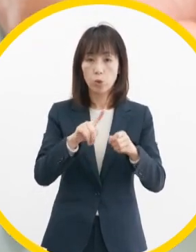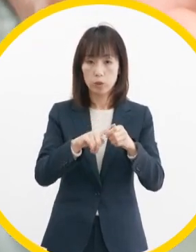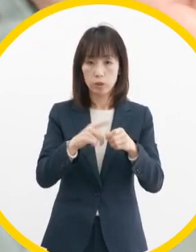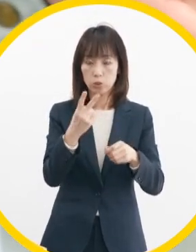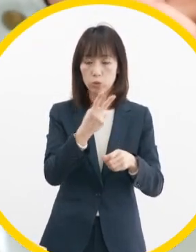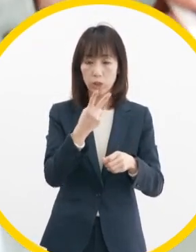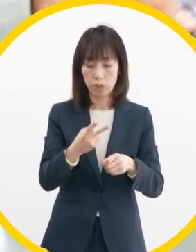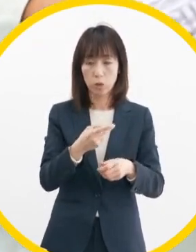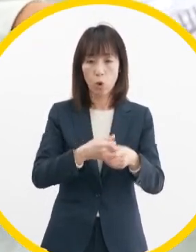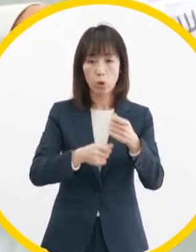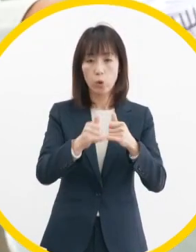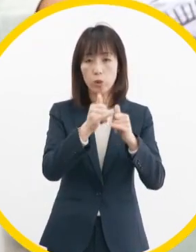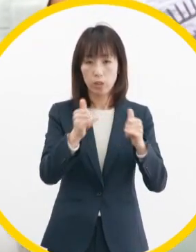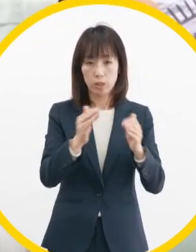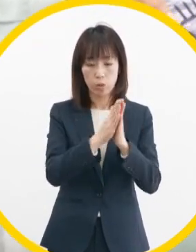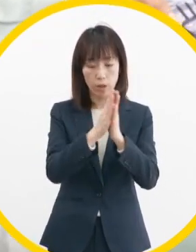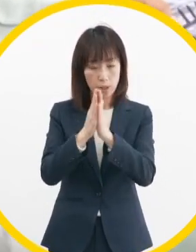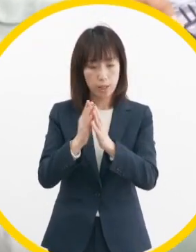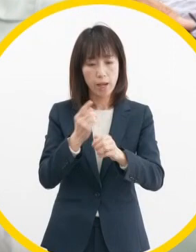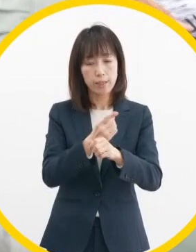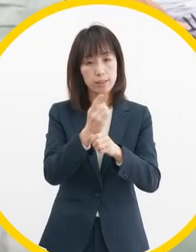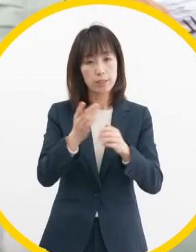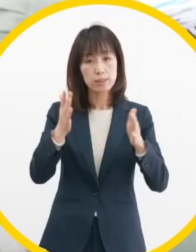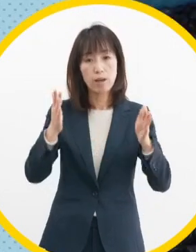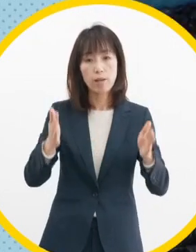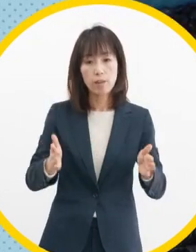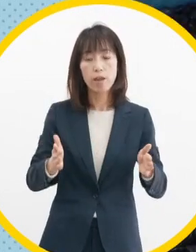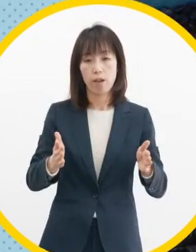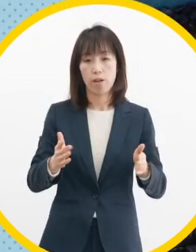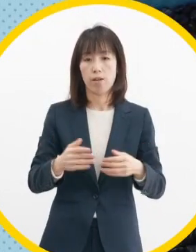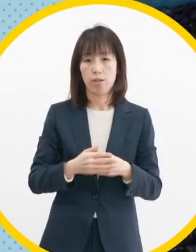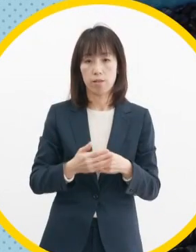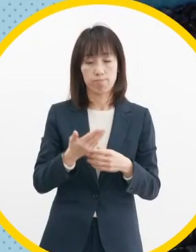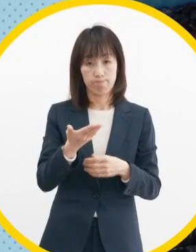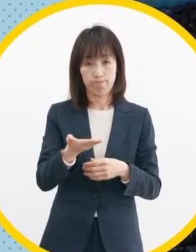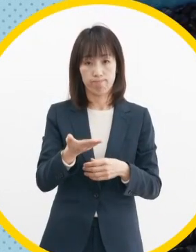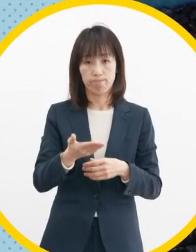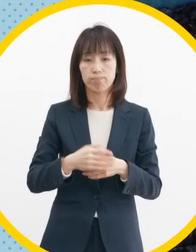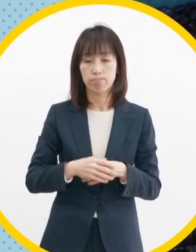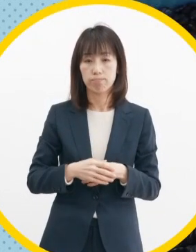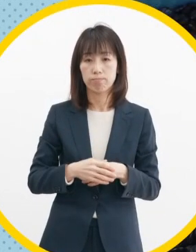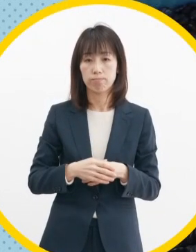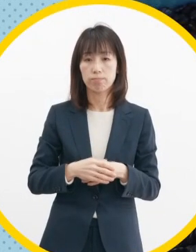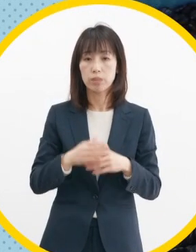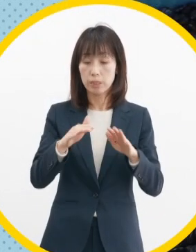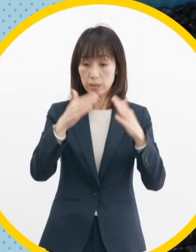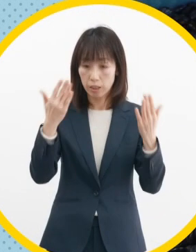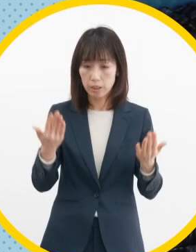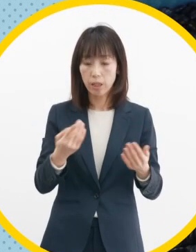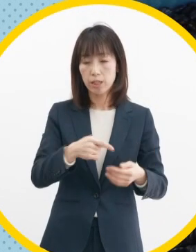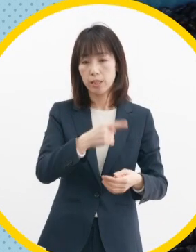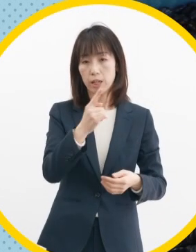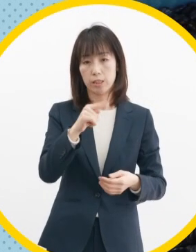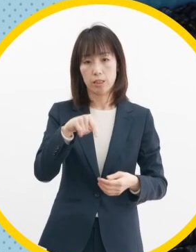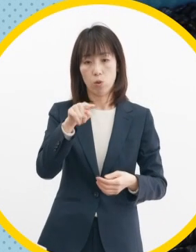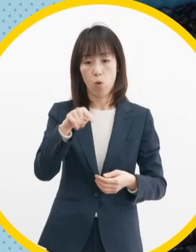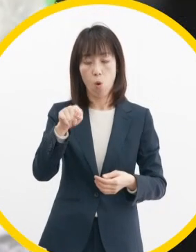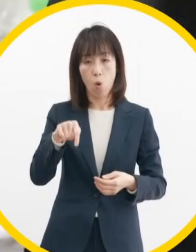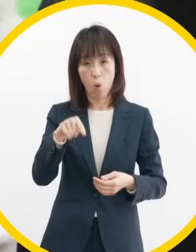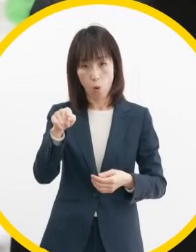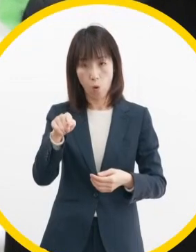今年2人漁業者さんにお願いして約1時間でこんだけ、 わ アサリ約100キロ